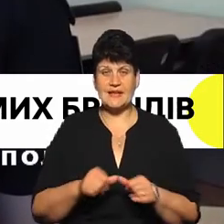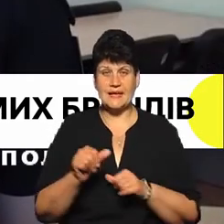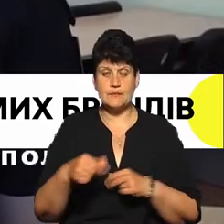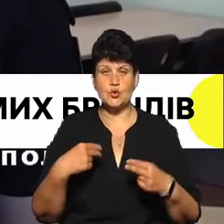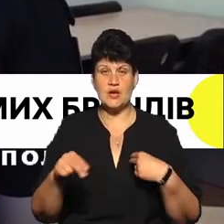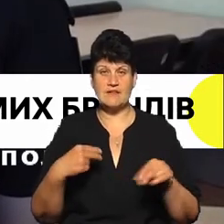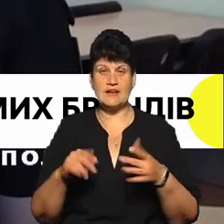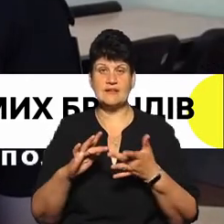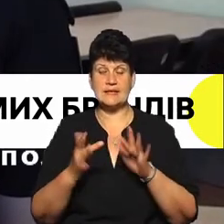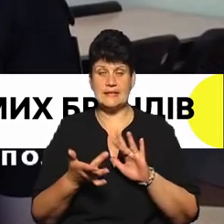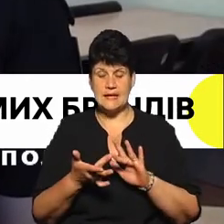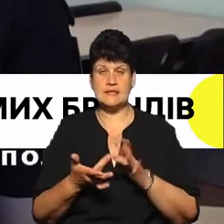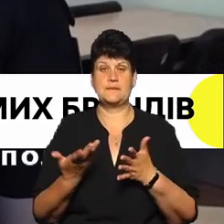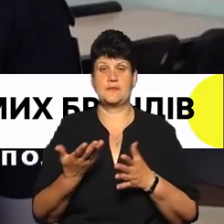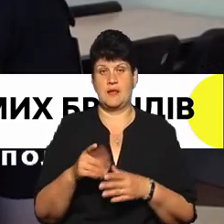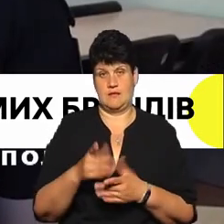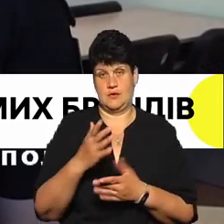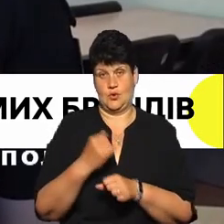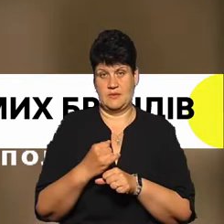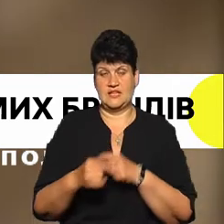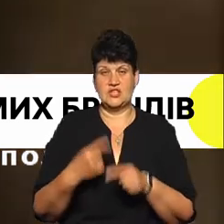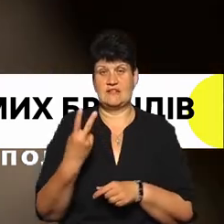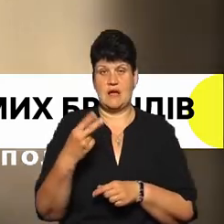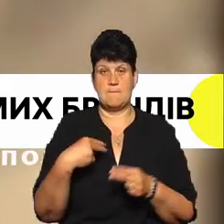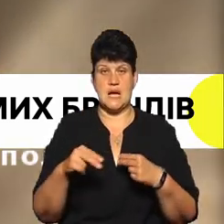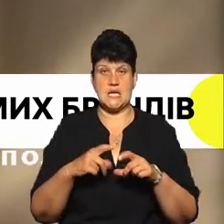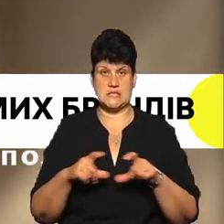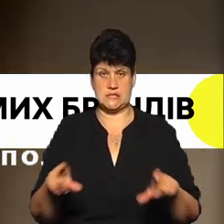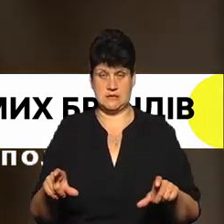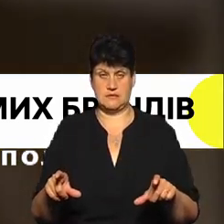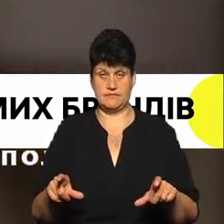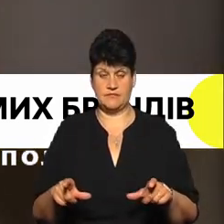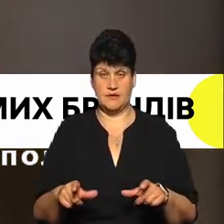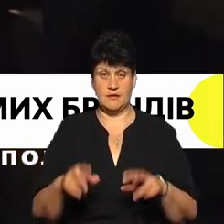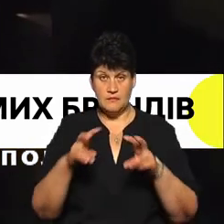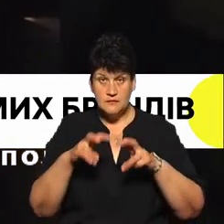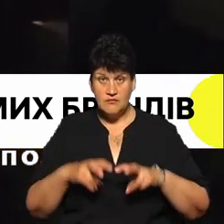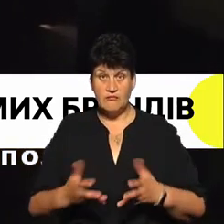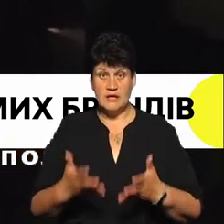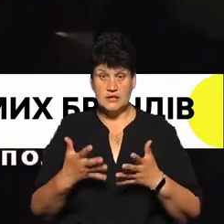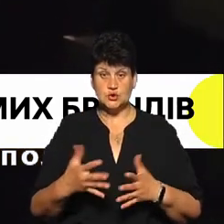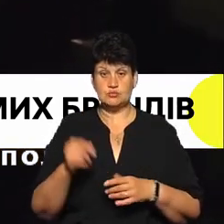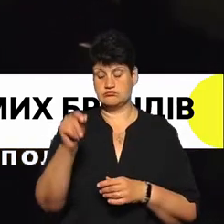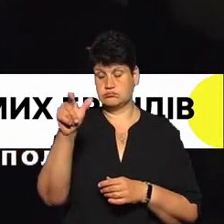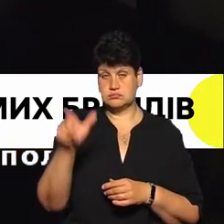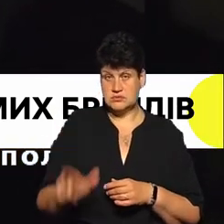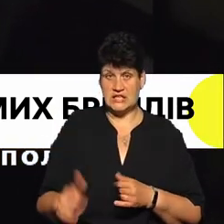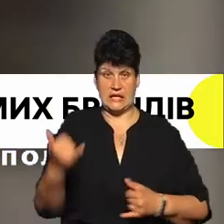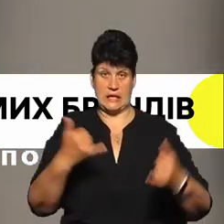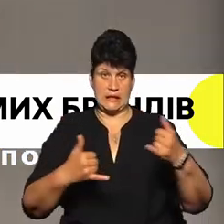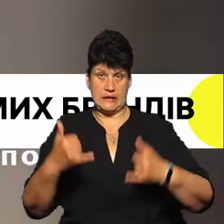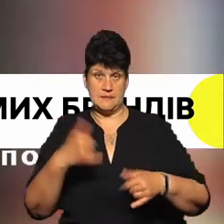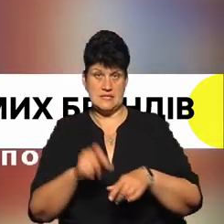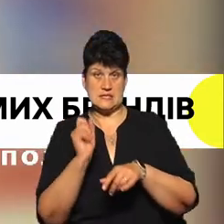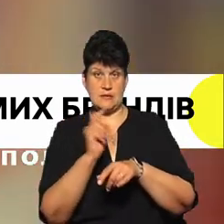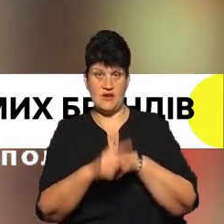інтернет, реалізація контрафактних товарів також здійснена через два магазини. У ході слідства стало відомо, що пляшки та хімічні інгредієнти організатори